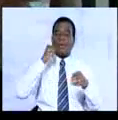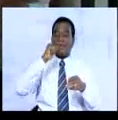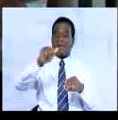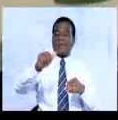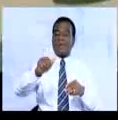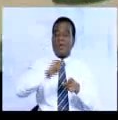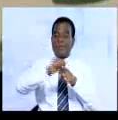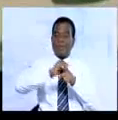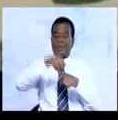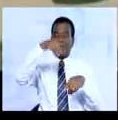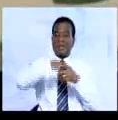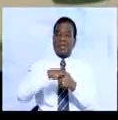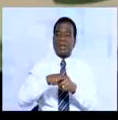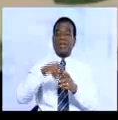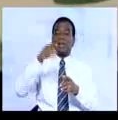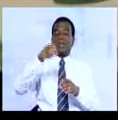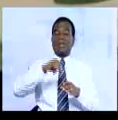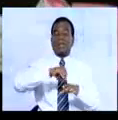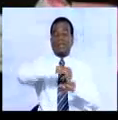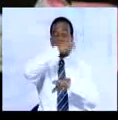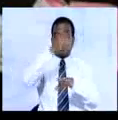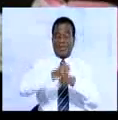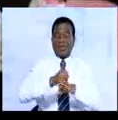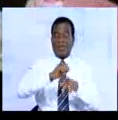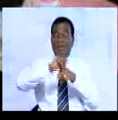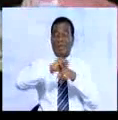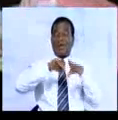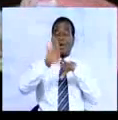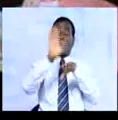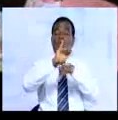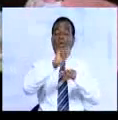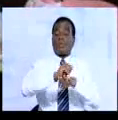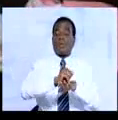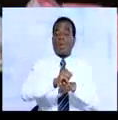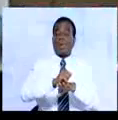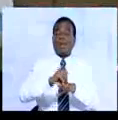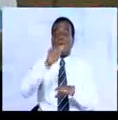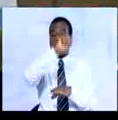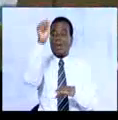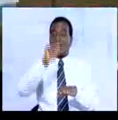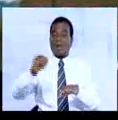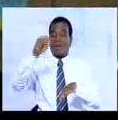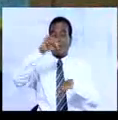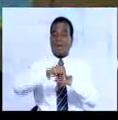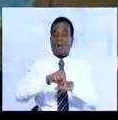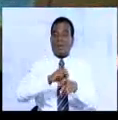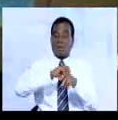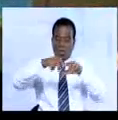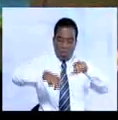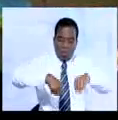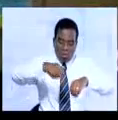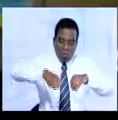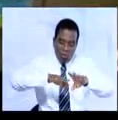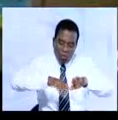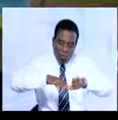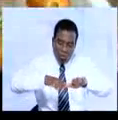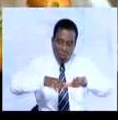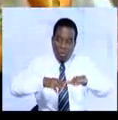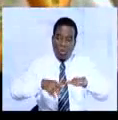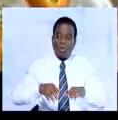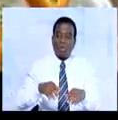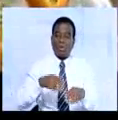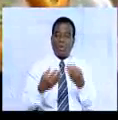instituts de formation et d'éducation féminine, IFEF, en Côte d'Ivoire. Alphabétisation, couture, pâtisserie, 6 mois à 3